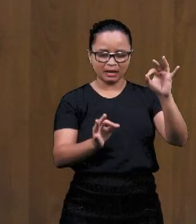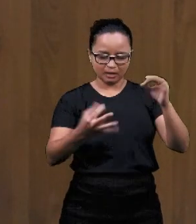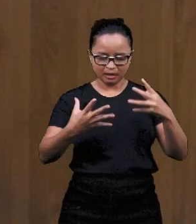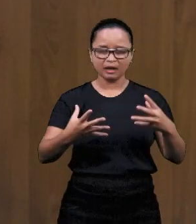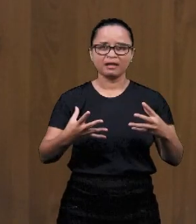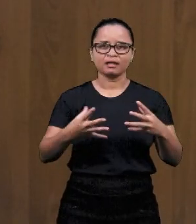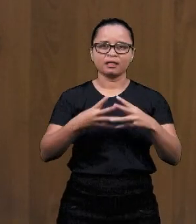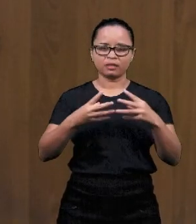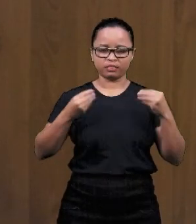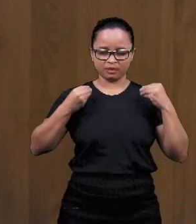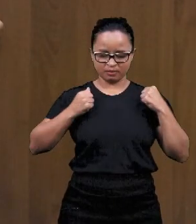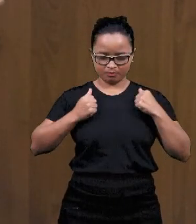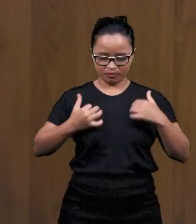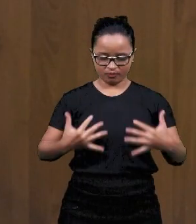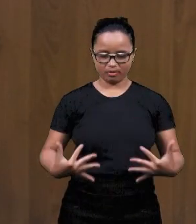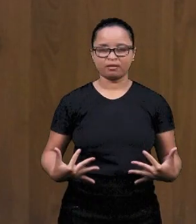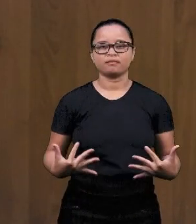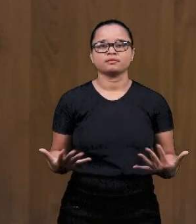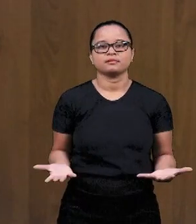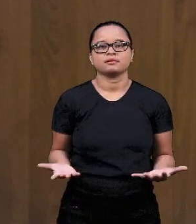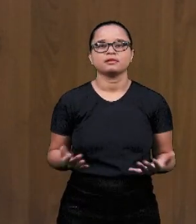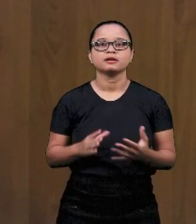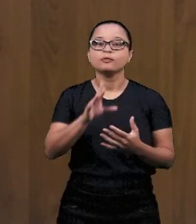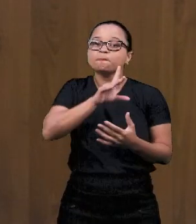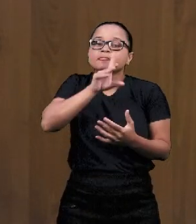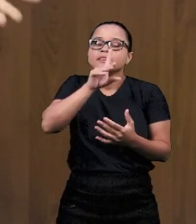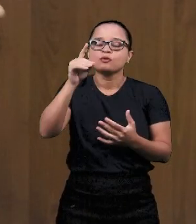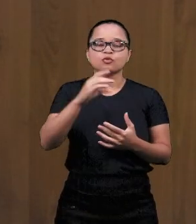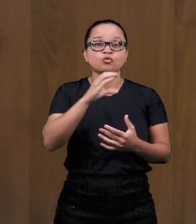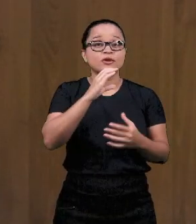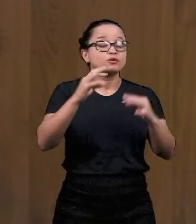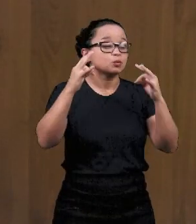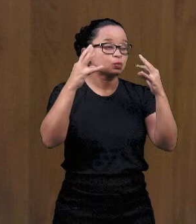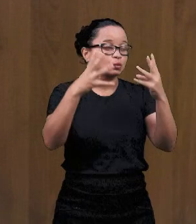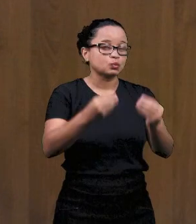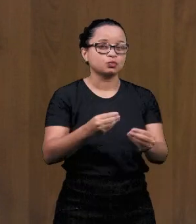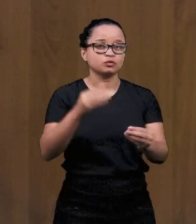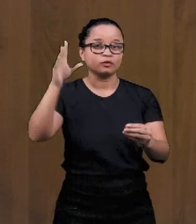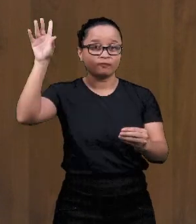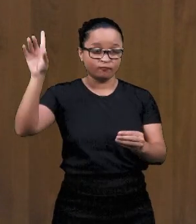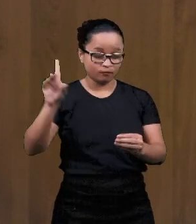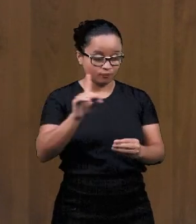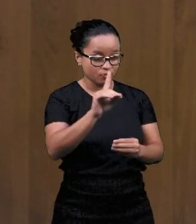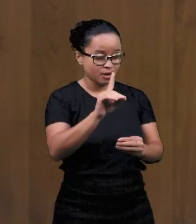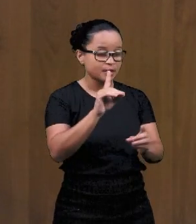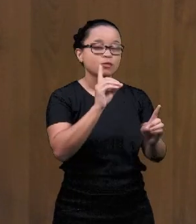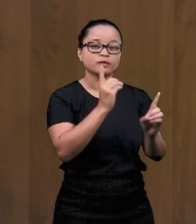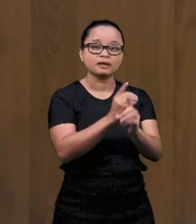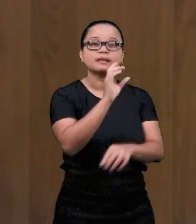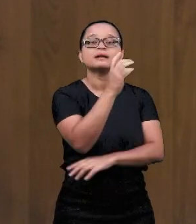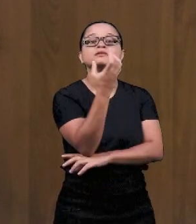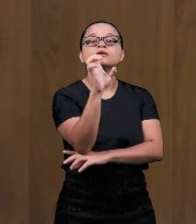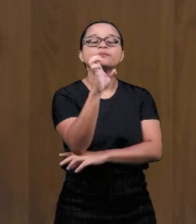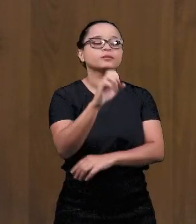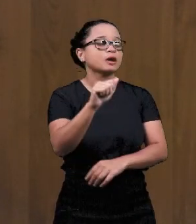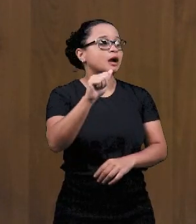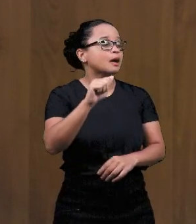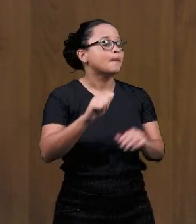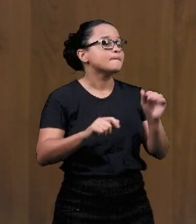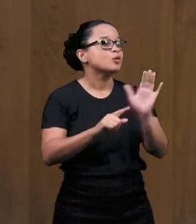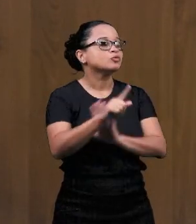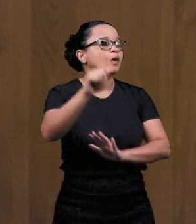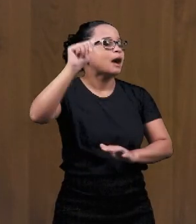tombées. Donc Dieu, qui connaît toutes choses, est allé à leur rencontre dans le jardin. Adam, où